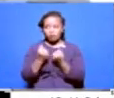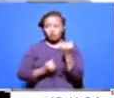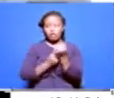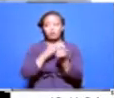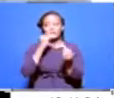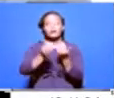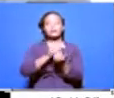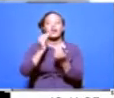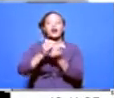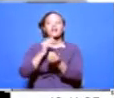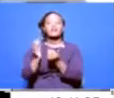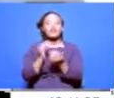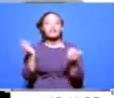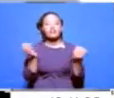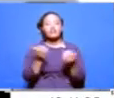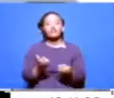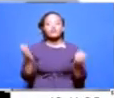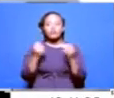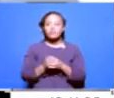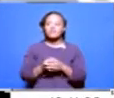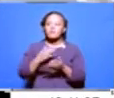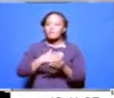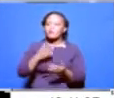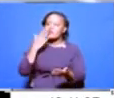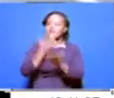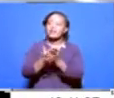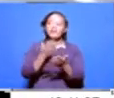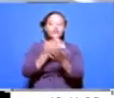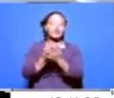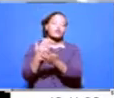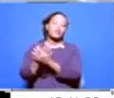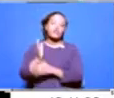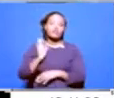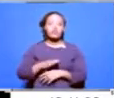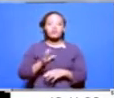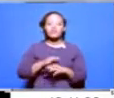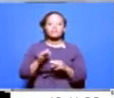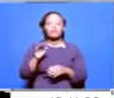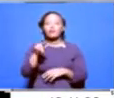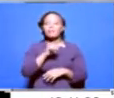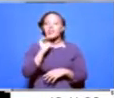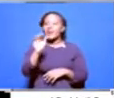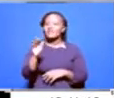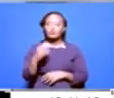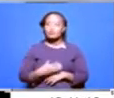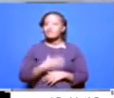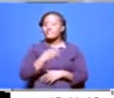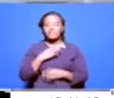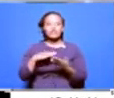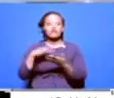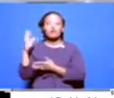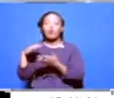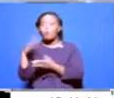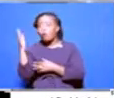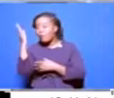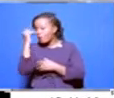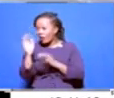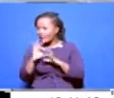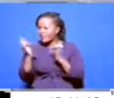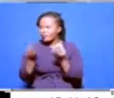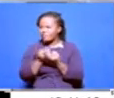Langu ni kuwapongeza sana, na huyu mama atembelewe na apatiwe zawadi za kutosha, manake familia yake si familia